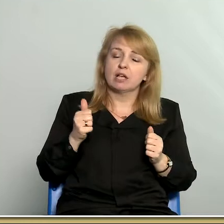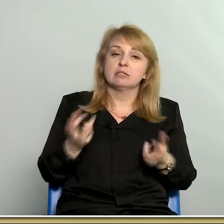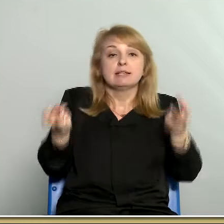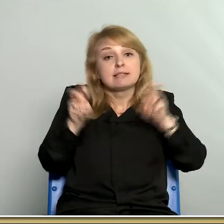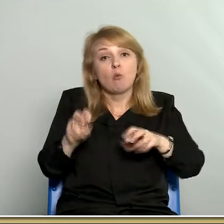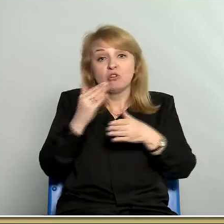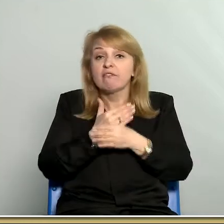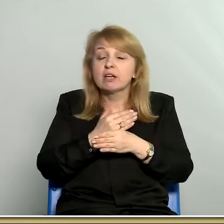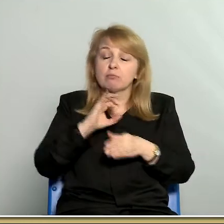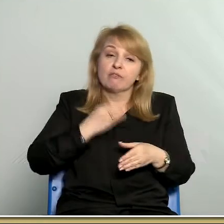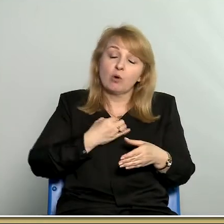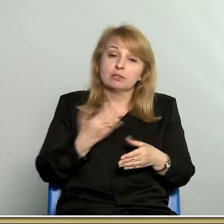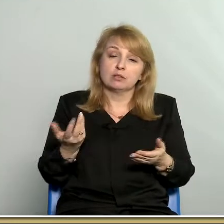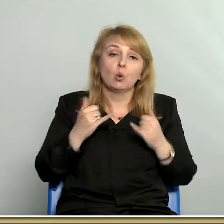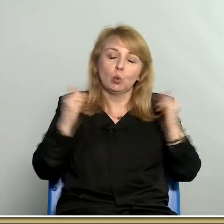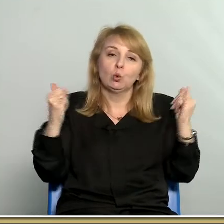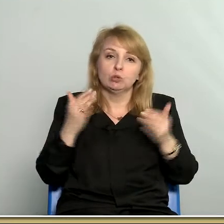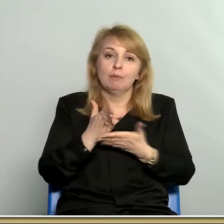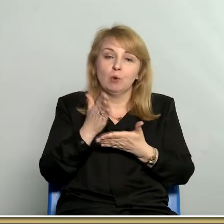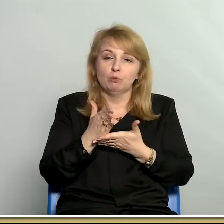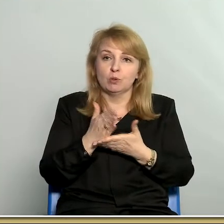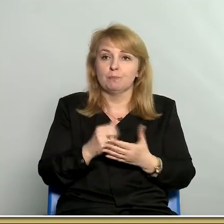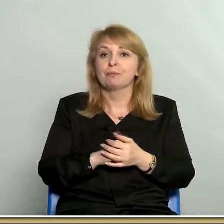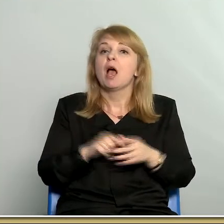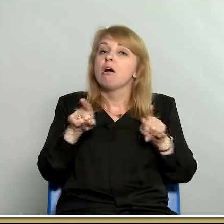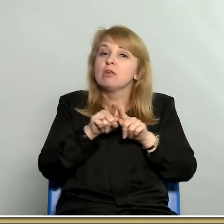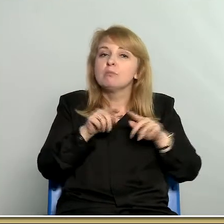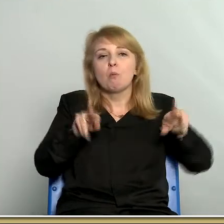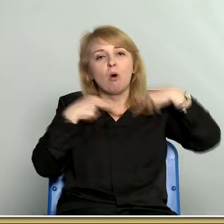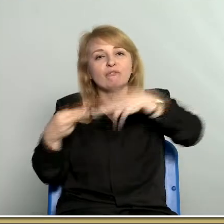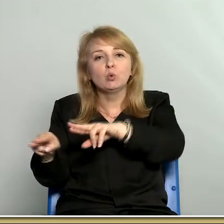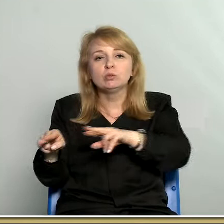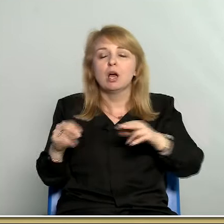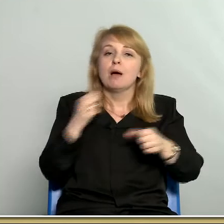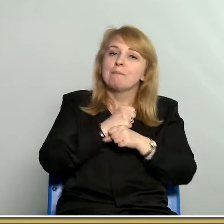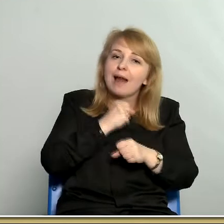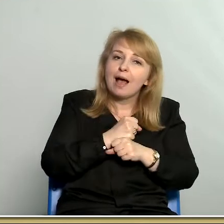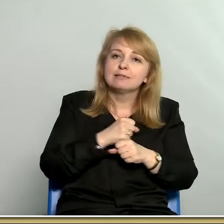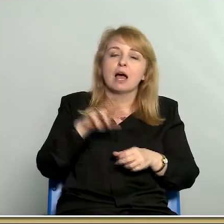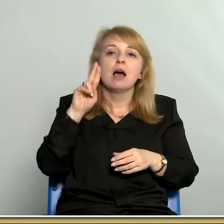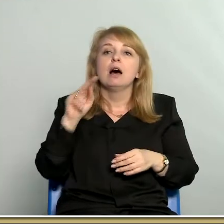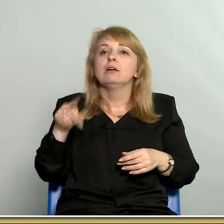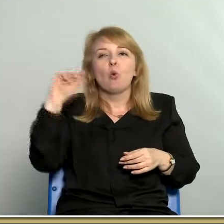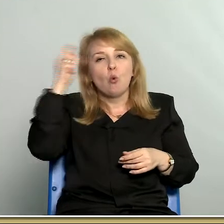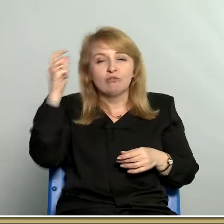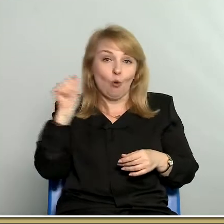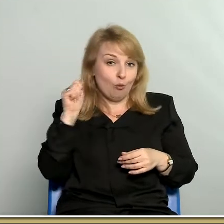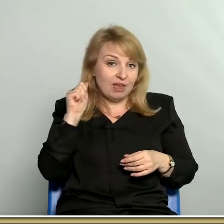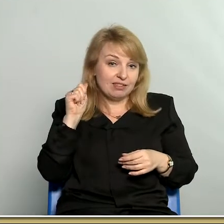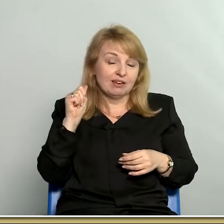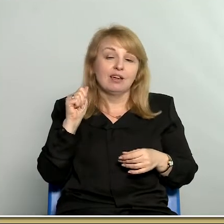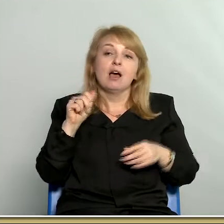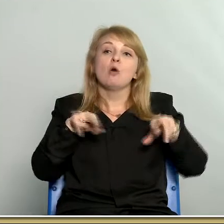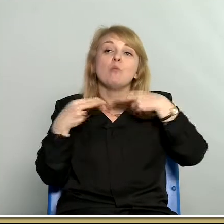gospodarczej. Jeżeli chodzi o powrót do aktywności zawodowej, głównie mamy tu na myśli kobiety, choć nie tylko,